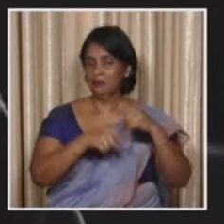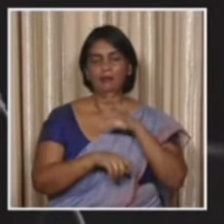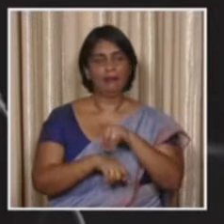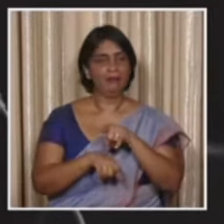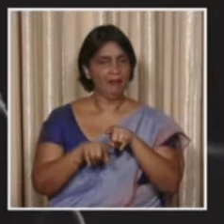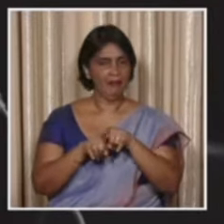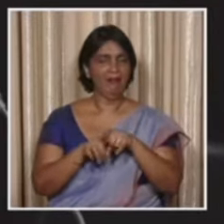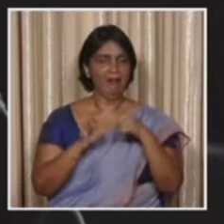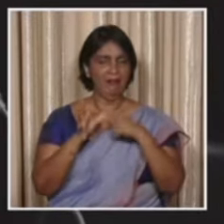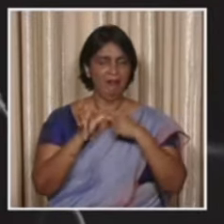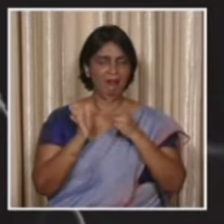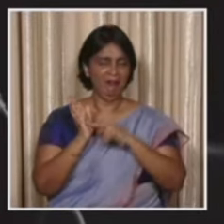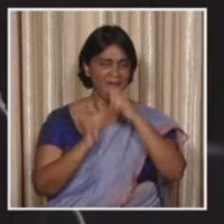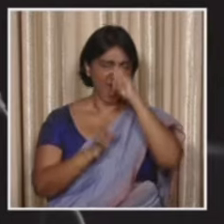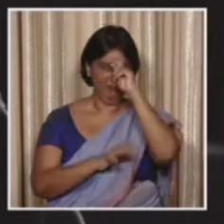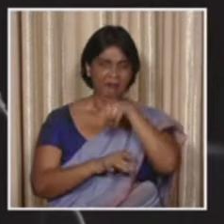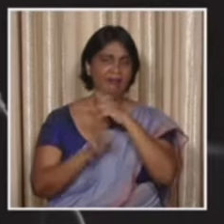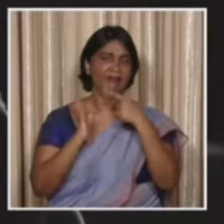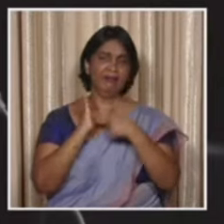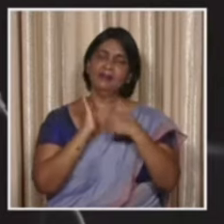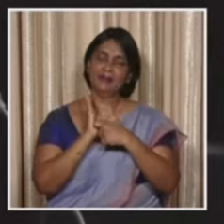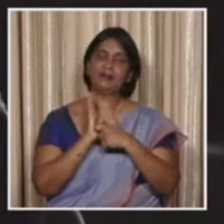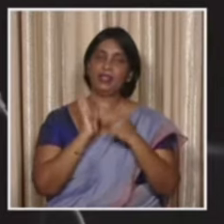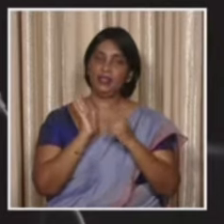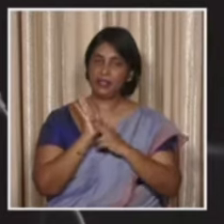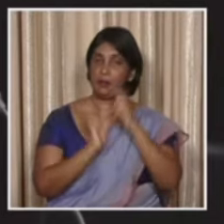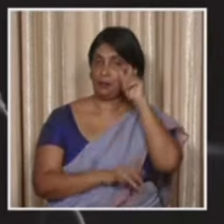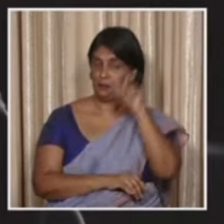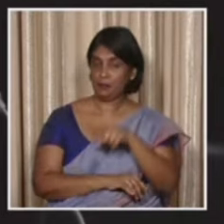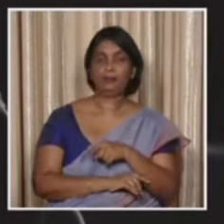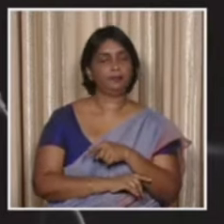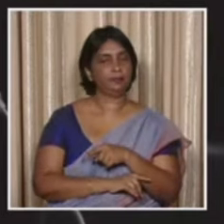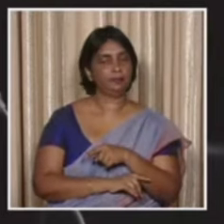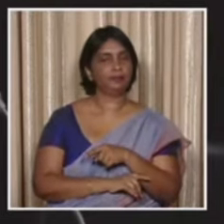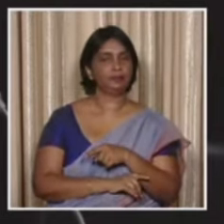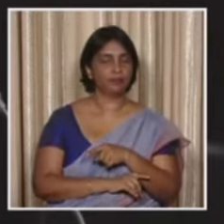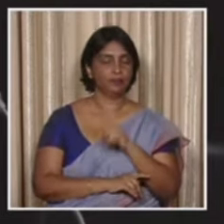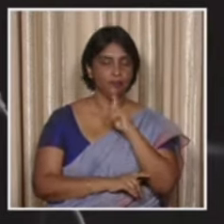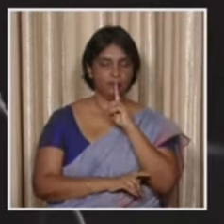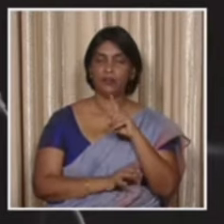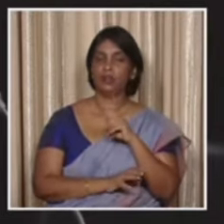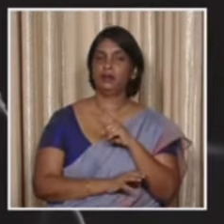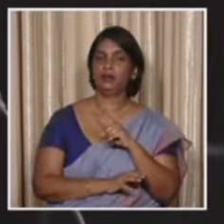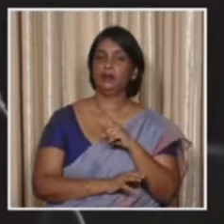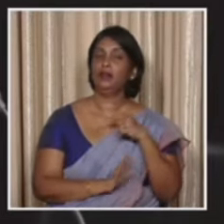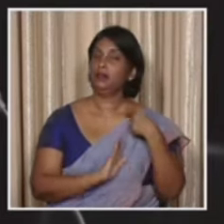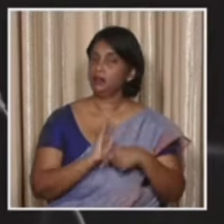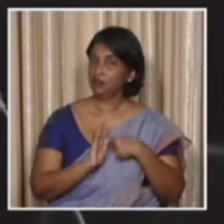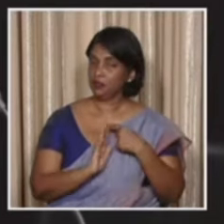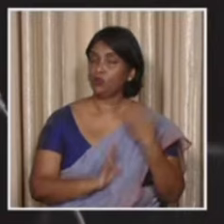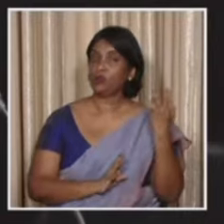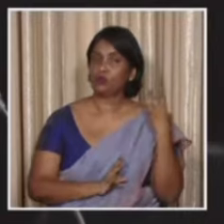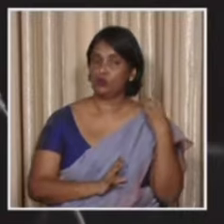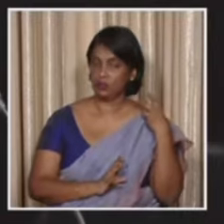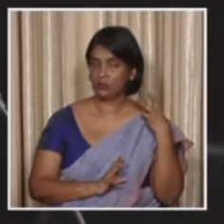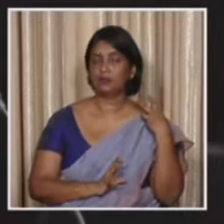திருகோணமலை மஜீத் என்றால், இந்த நாட்டின் இலங்கை முஸ்லிம்களின் வரலாற்றில் ஸ்ரீலங்கா சுதந்திர கட்சியின்